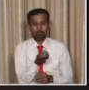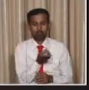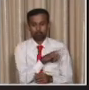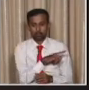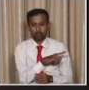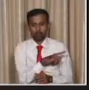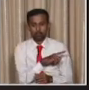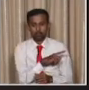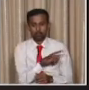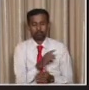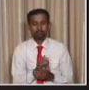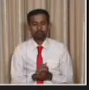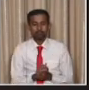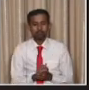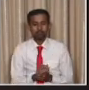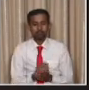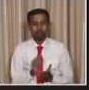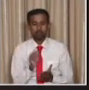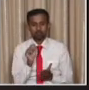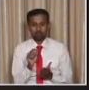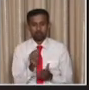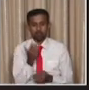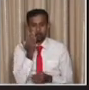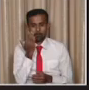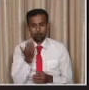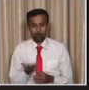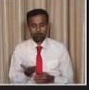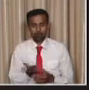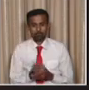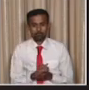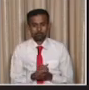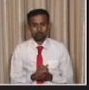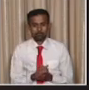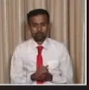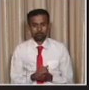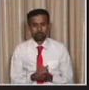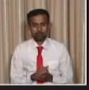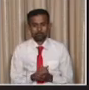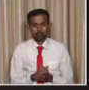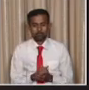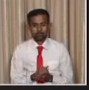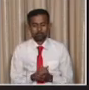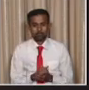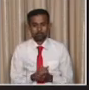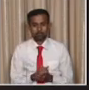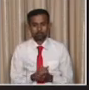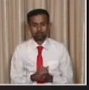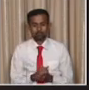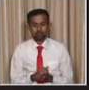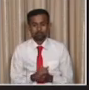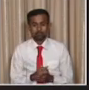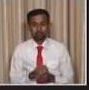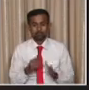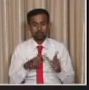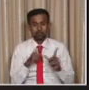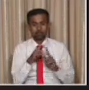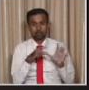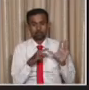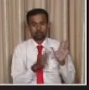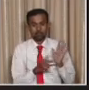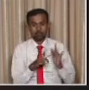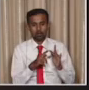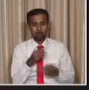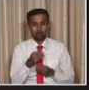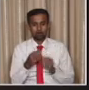මිලකොත් නියම කරන බවකුත් අපිට පේනවා ගරු කාංචන ජේසේකර ඇමෙත්තුමා. දැන් අර මෙහි අදානි සමාගම